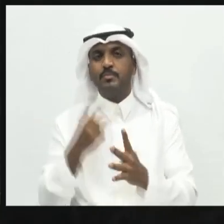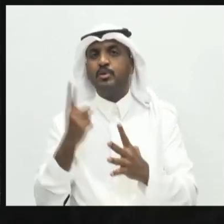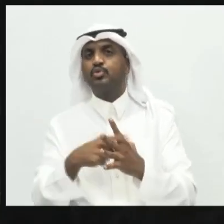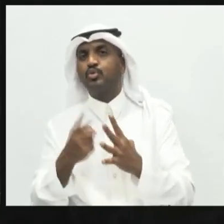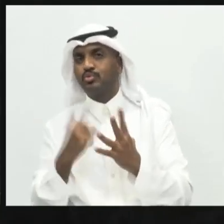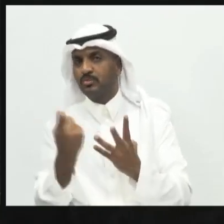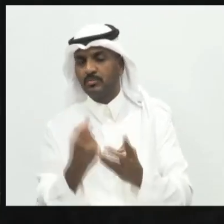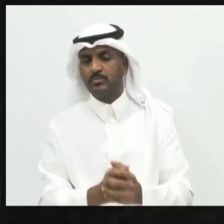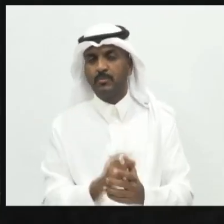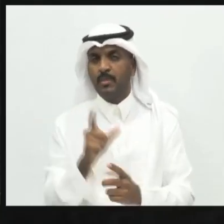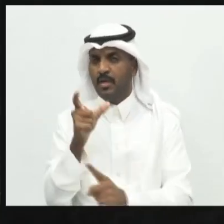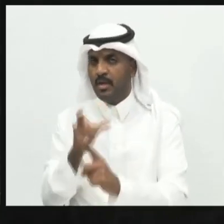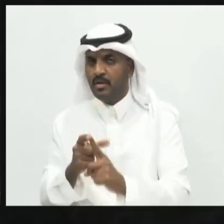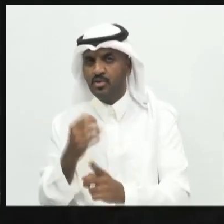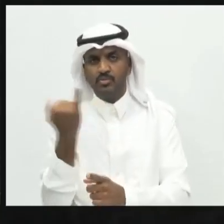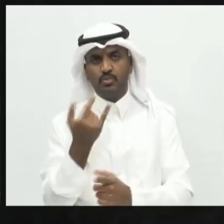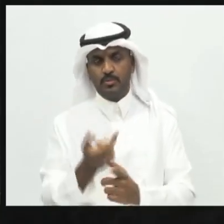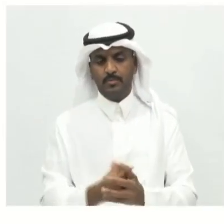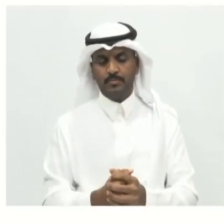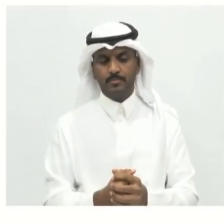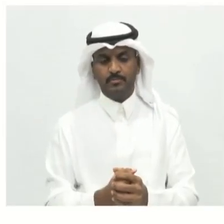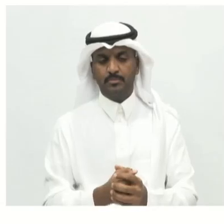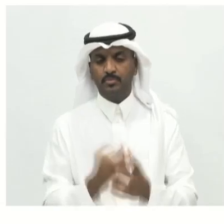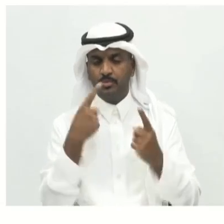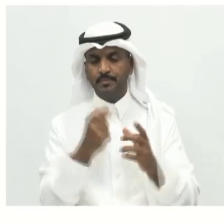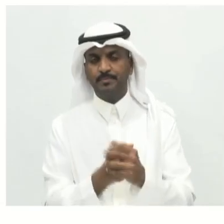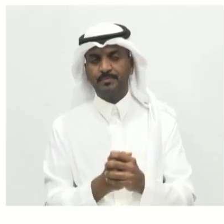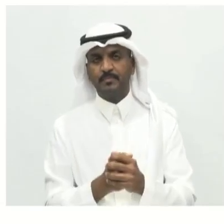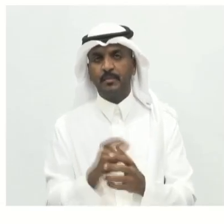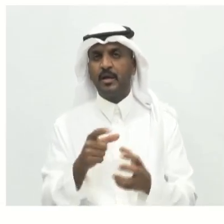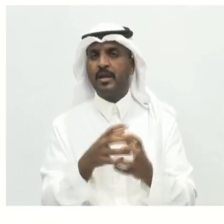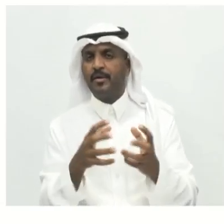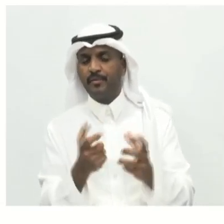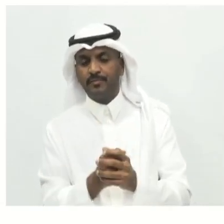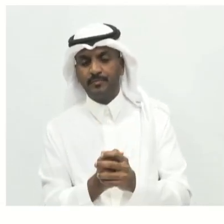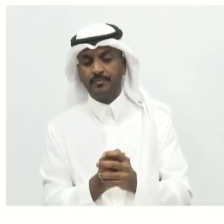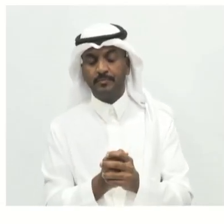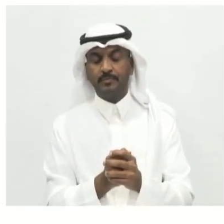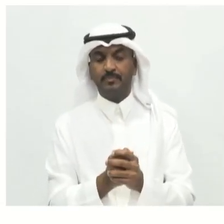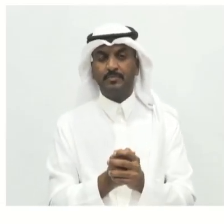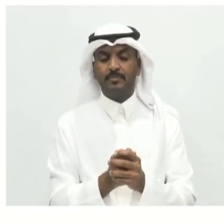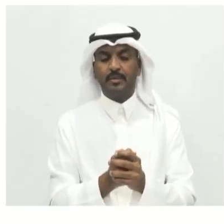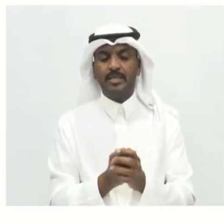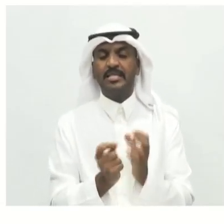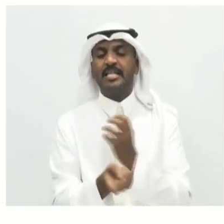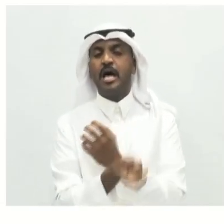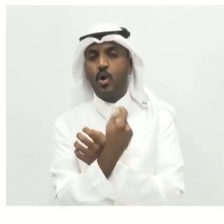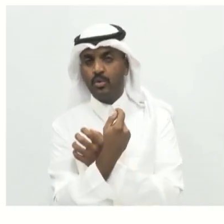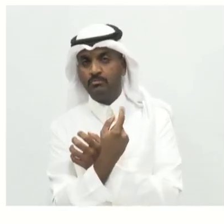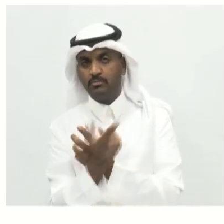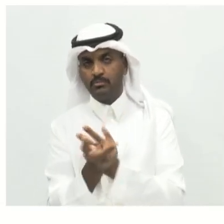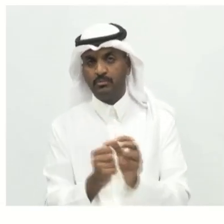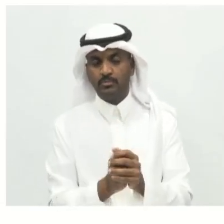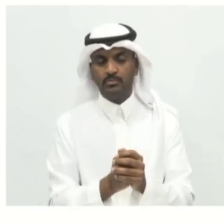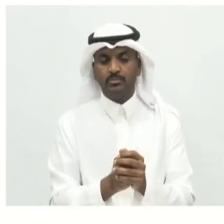ذلك المضطر جميل جميل ما شاء الله ايضا ان نتعرف على التداوي